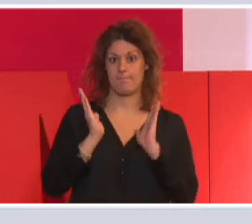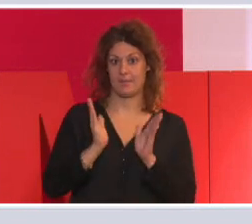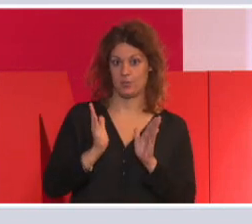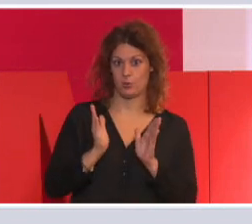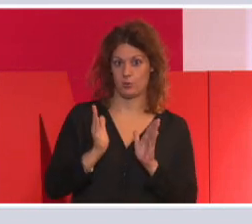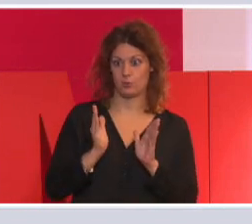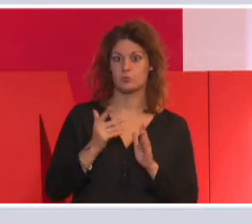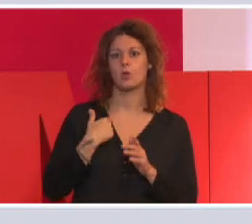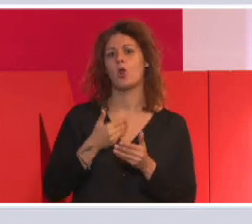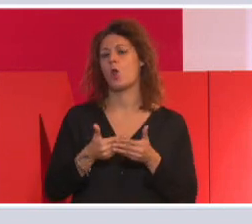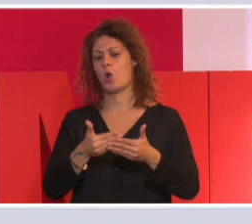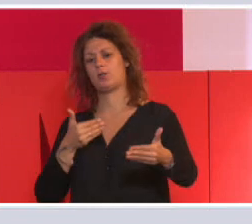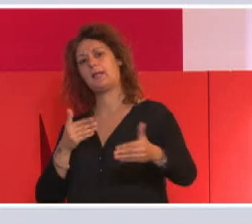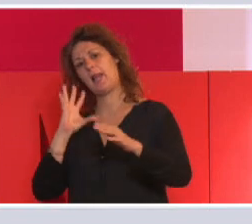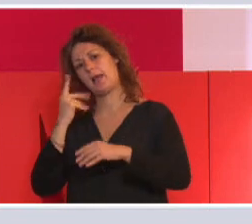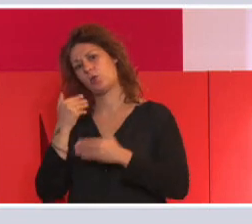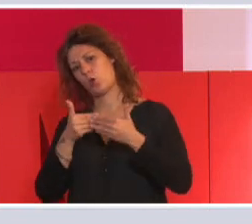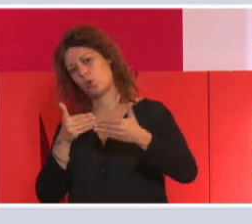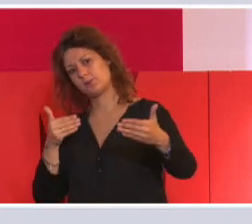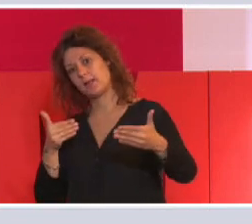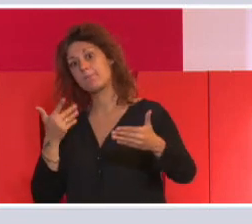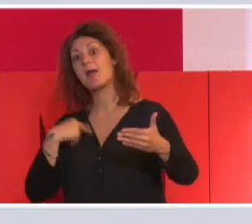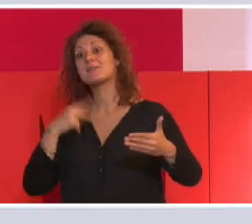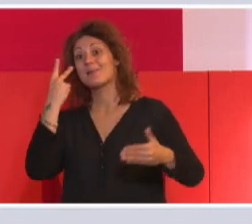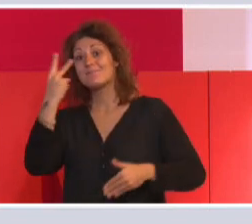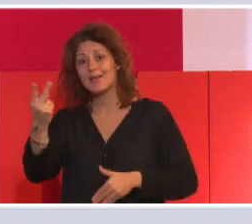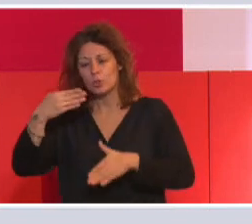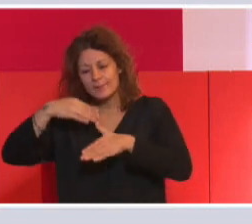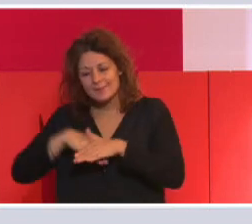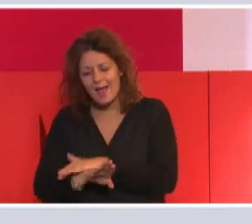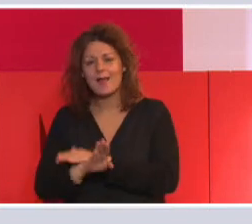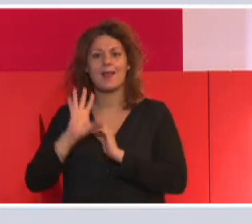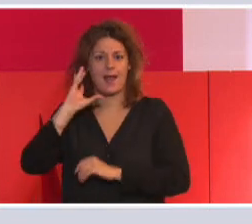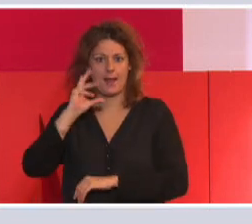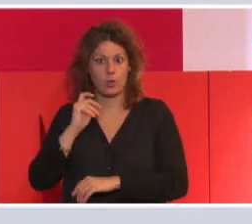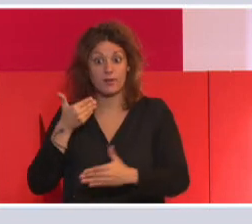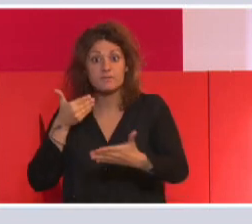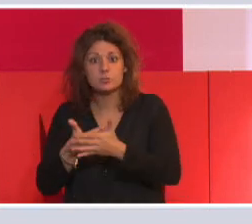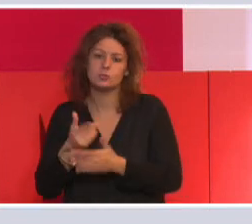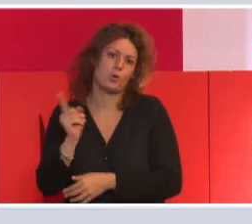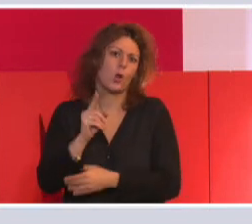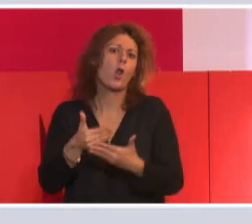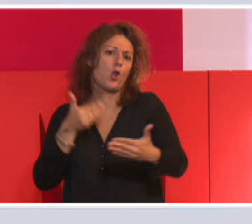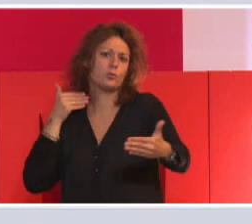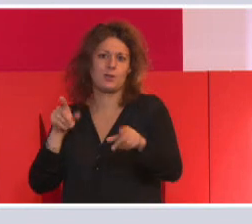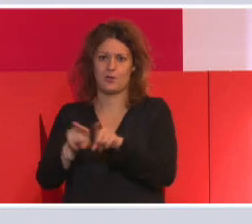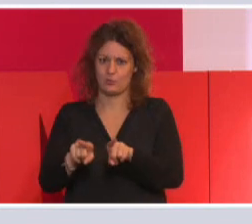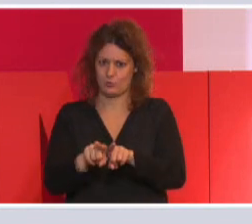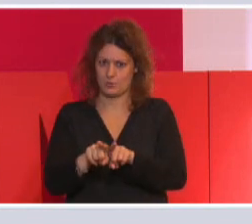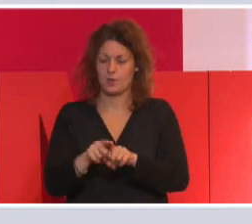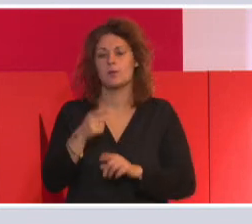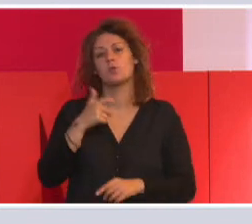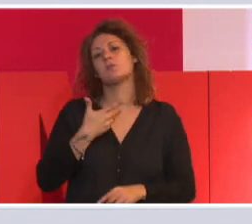portata a termine diverse strutture cerebrali l'ippocampo per la memoria l'amigdala per la paura l'ipotalamo